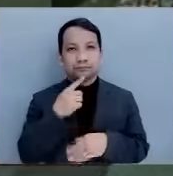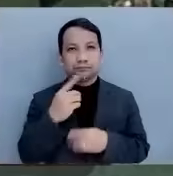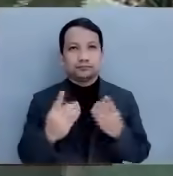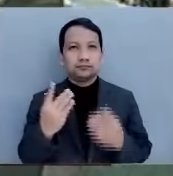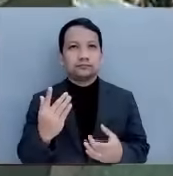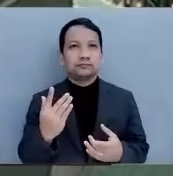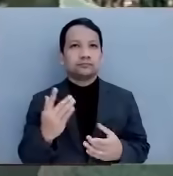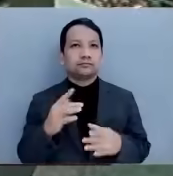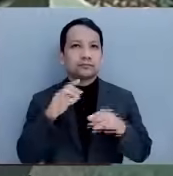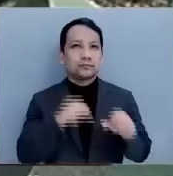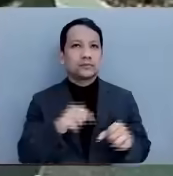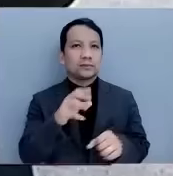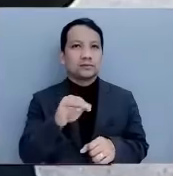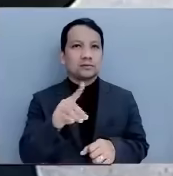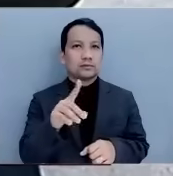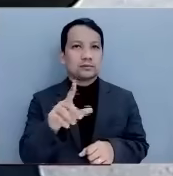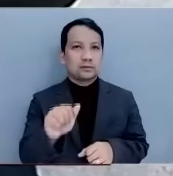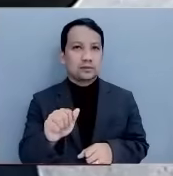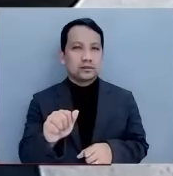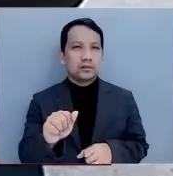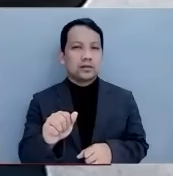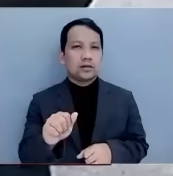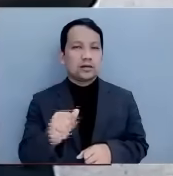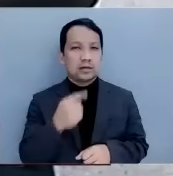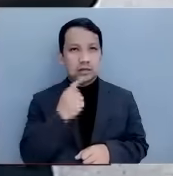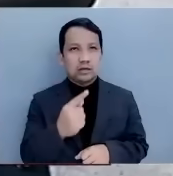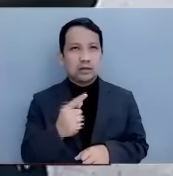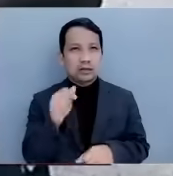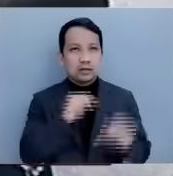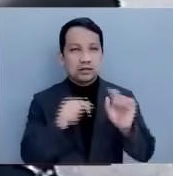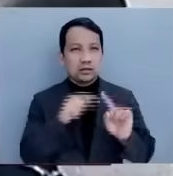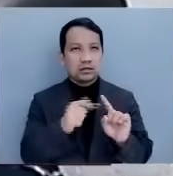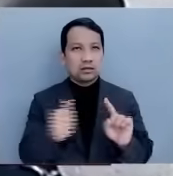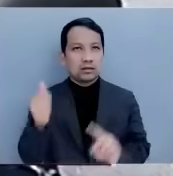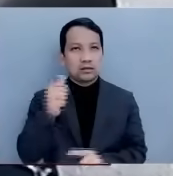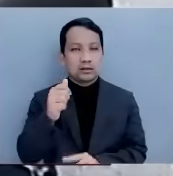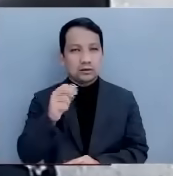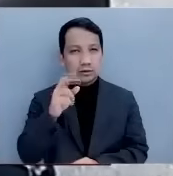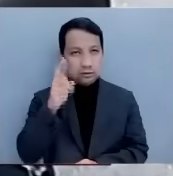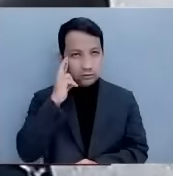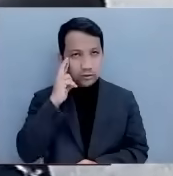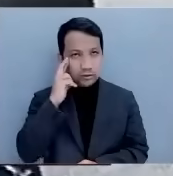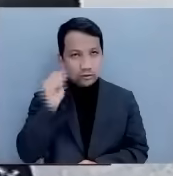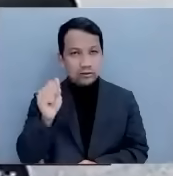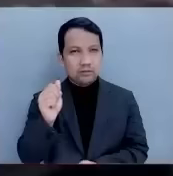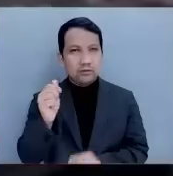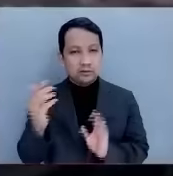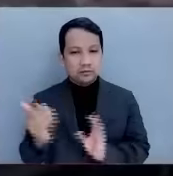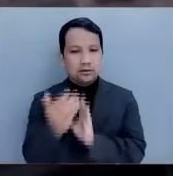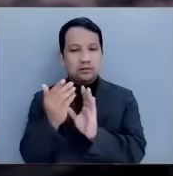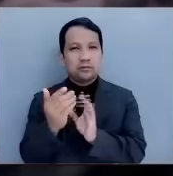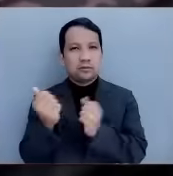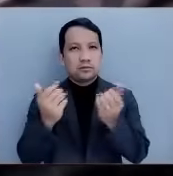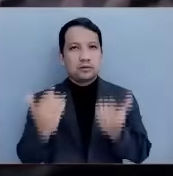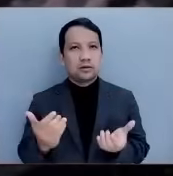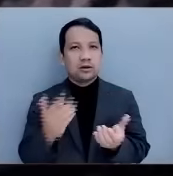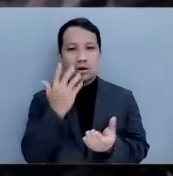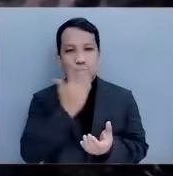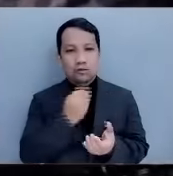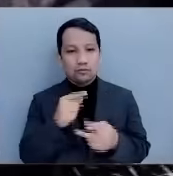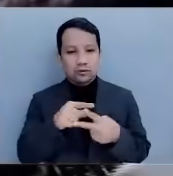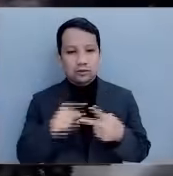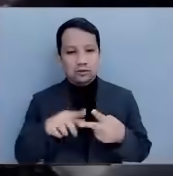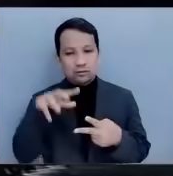mga nahuling MMDA personnel. Ayon kay Acting MMDA Chairman Romando Artes, maharap sa kasong administratibo ang dalawang